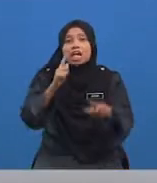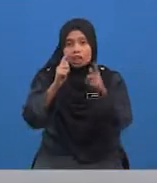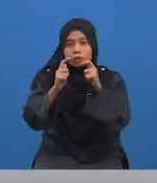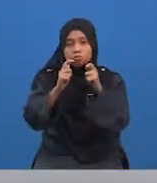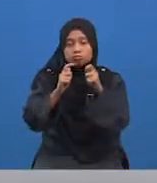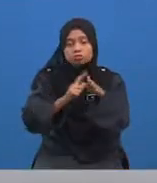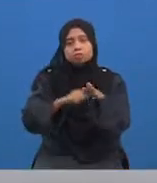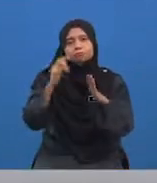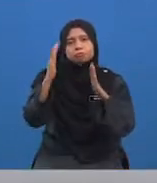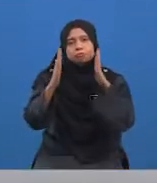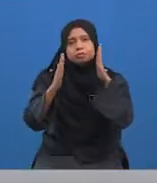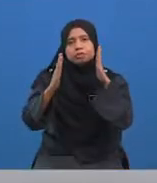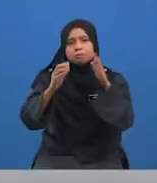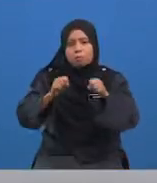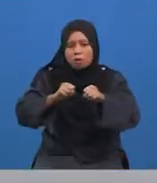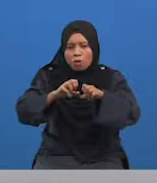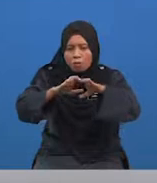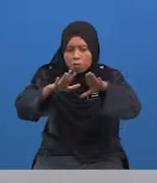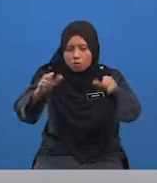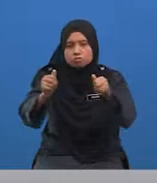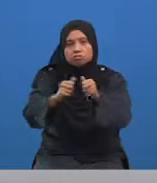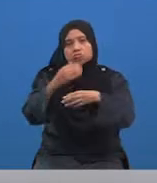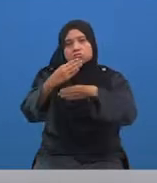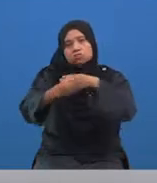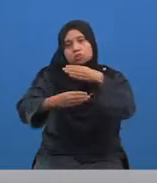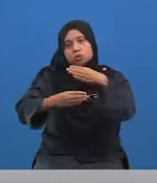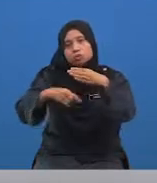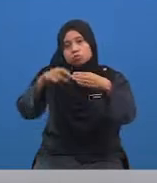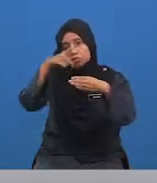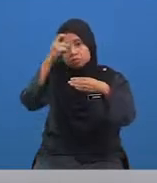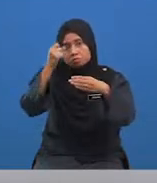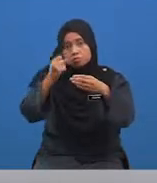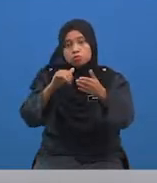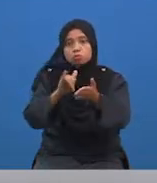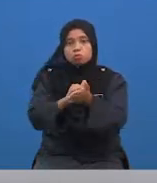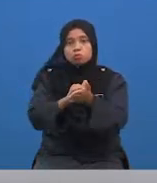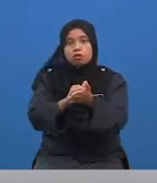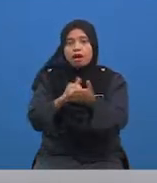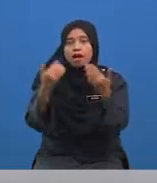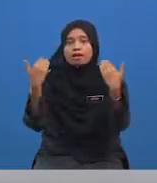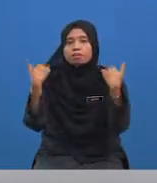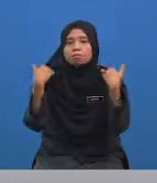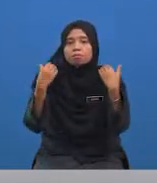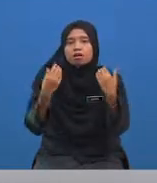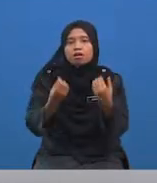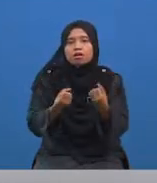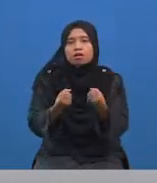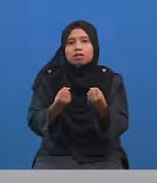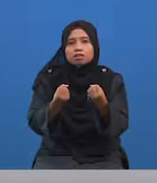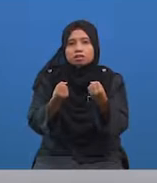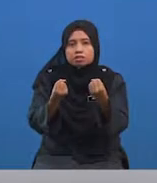Telekomunikasi di Malaysia berkembang dengan maju. Ekoran daripada itu, terdapat